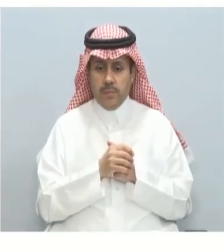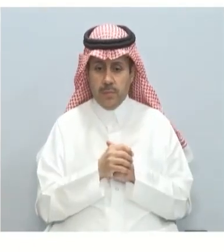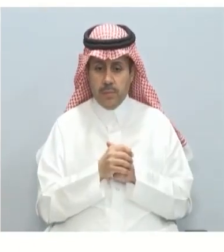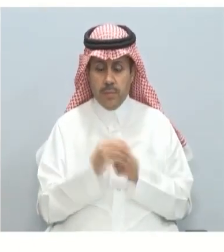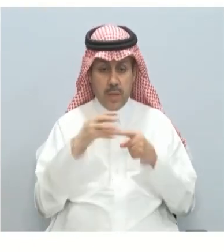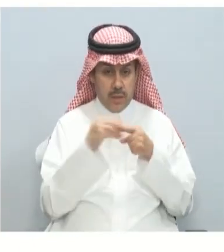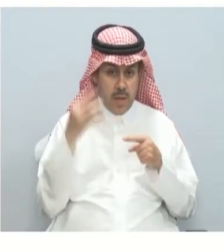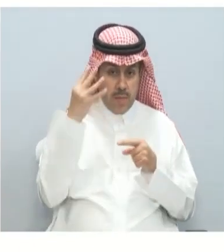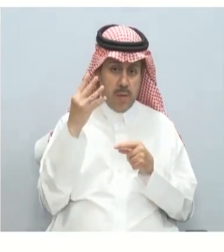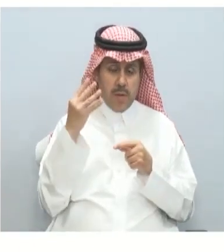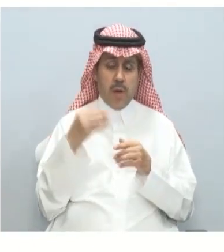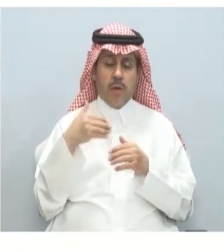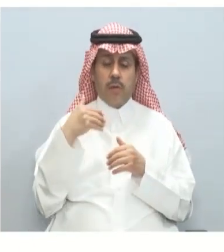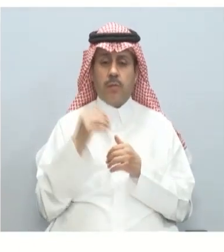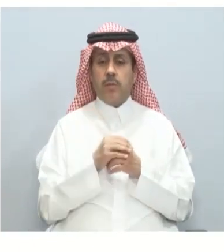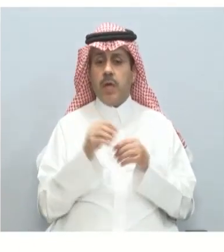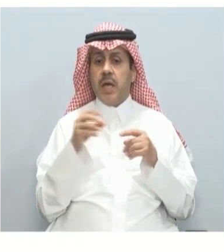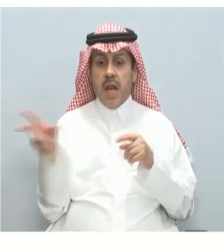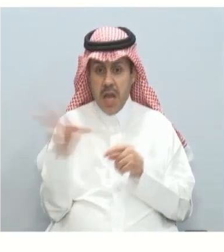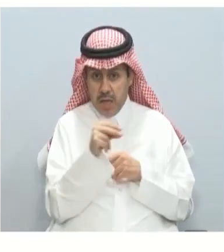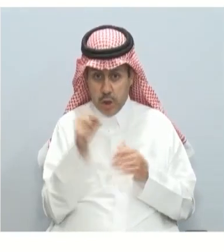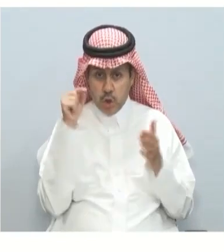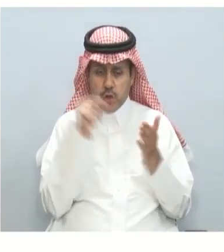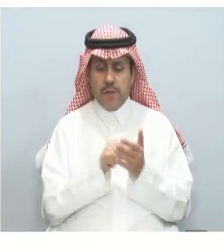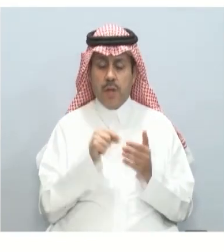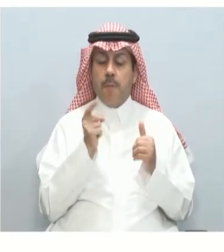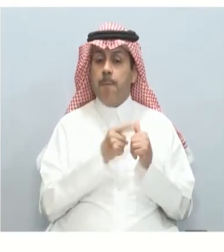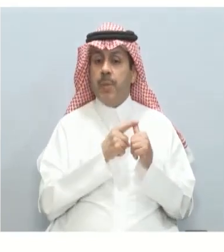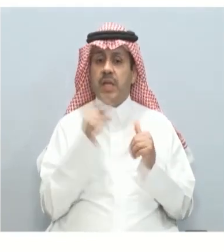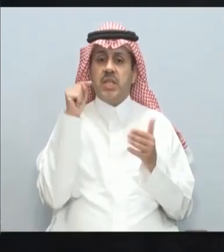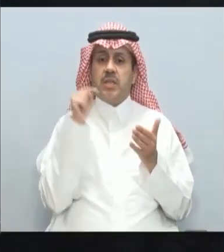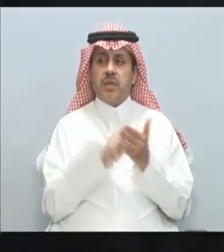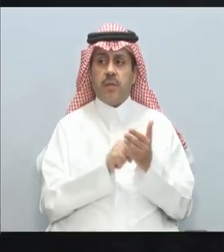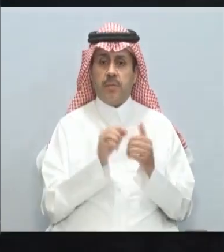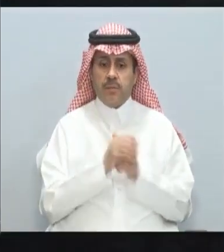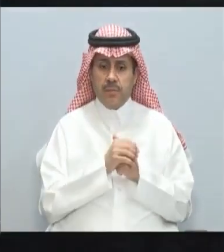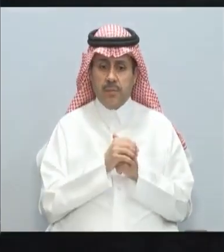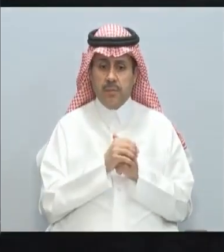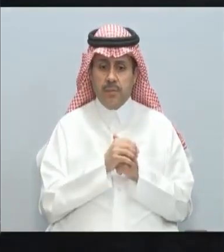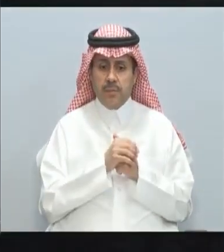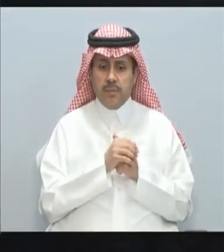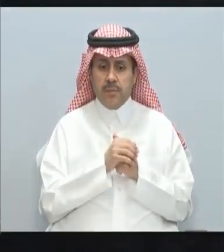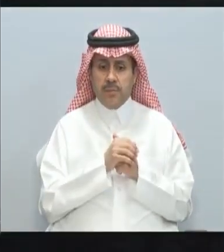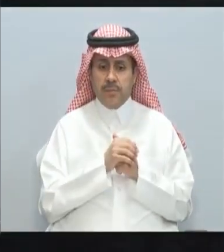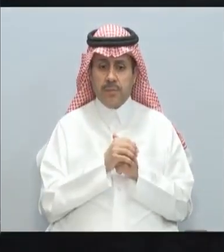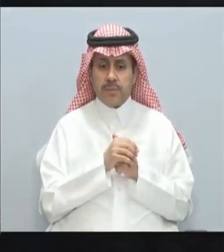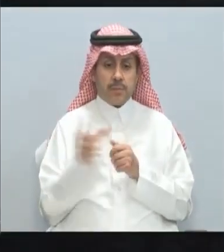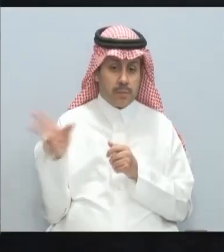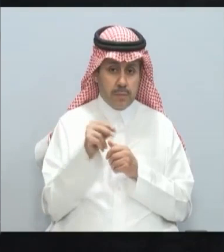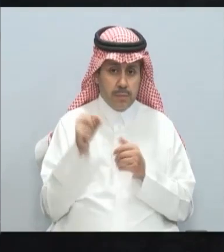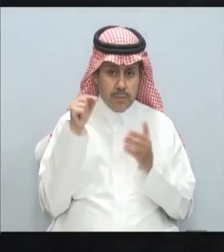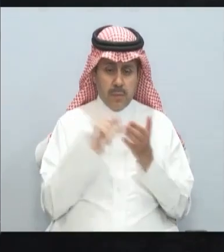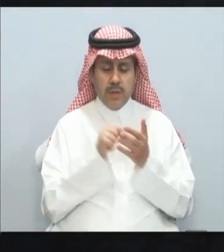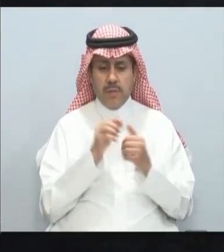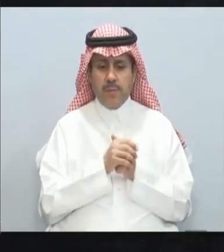بسالب اربعه طلع لي الناتج صفر يعني معناته اني ببدا ب من عند الواي النتيجه اول نتيجه طلعت لي صفر